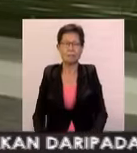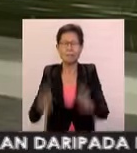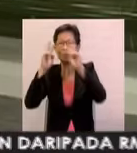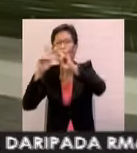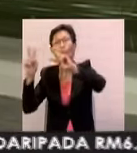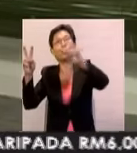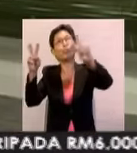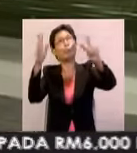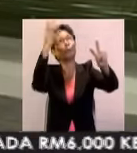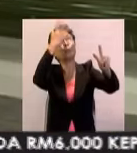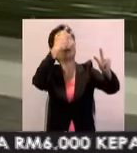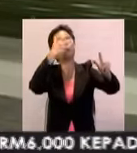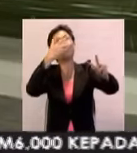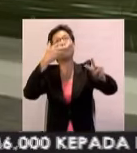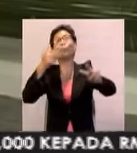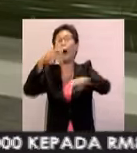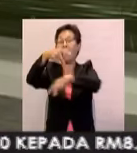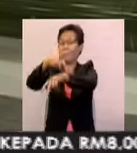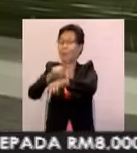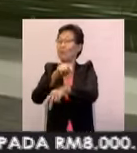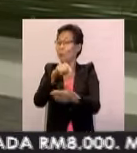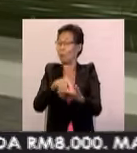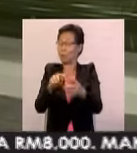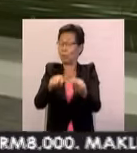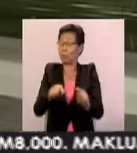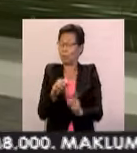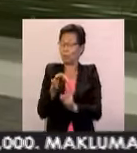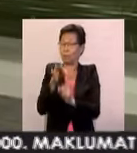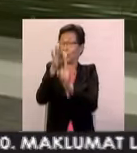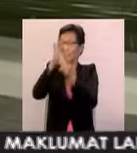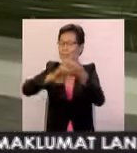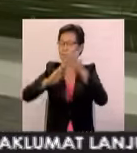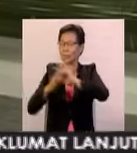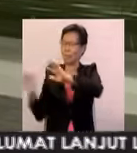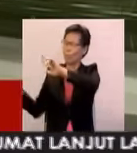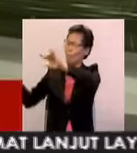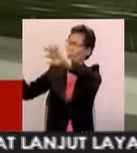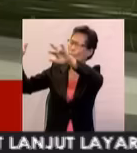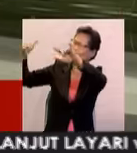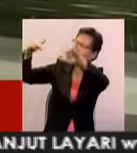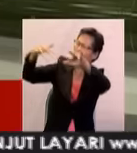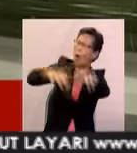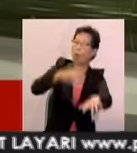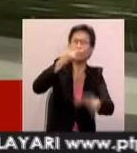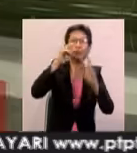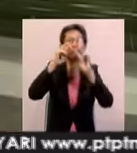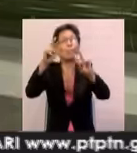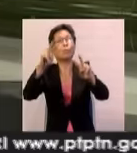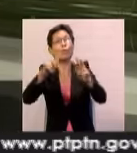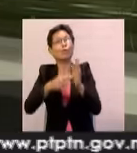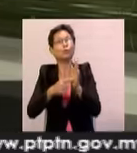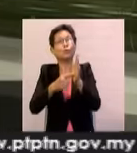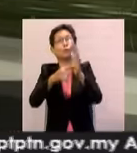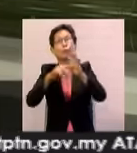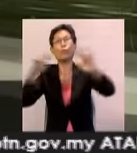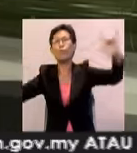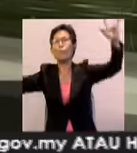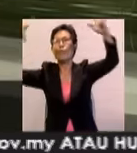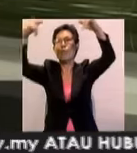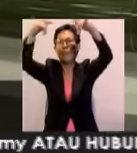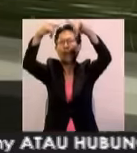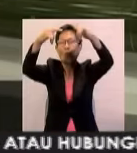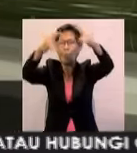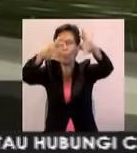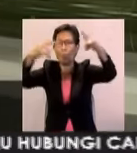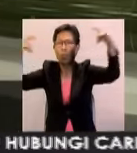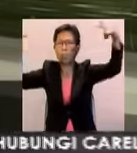Pemandangan indah Langkawi, itu antara lokasi strategik yang menjadi tumpuan orang ramai untuk melihat persembahan aerobatik pesawat